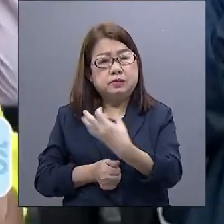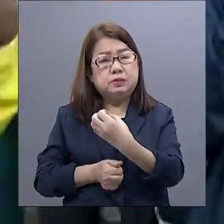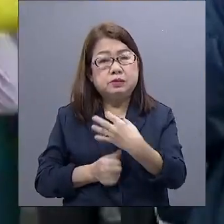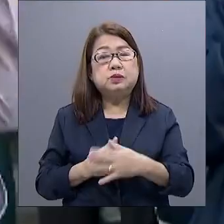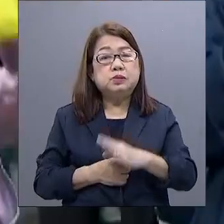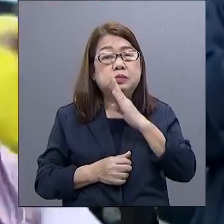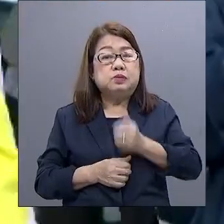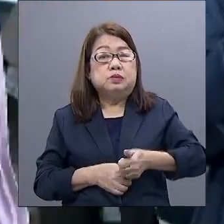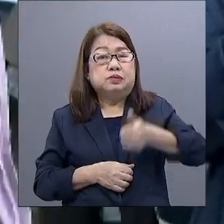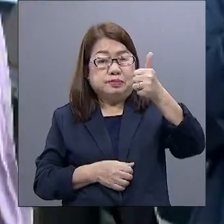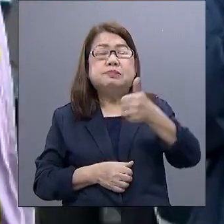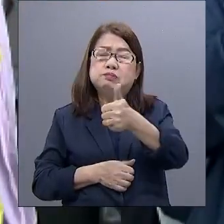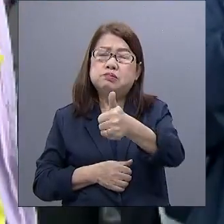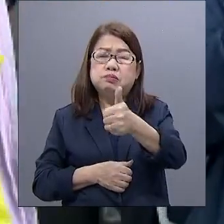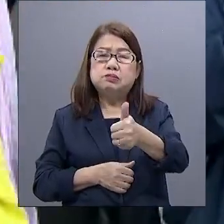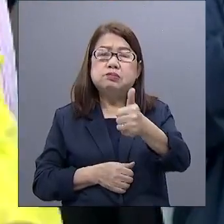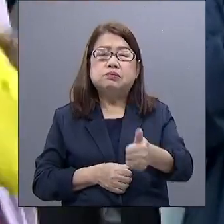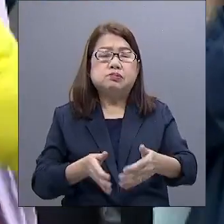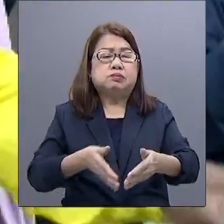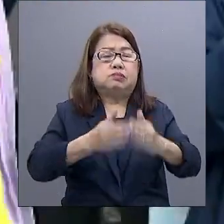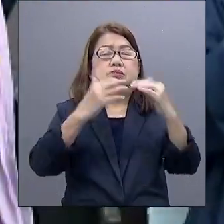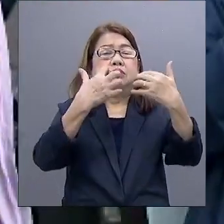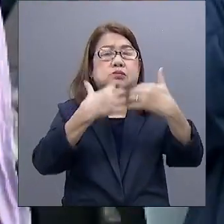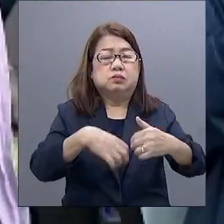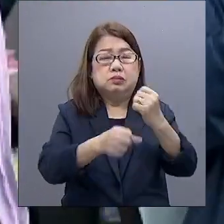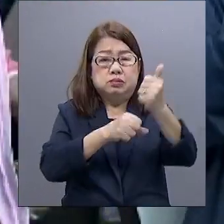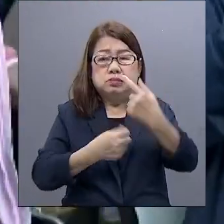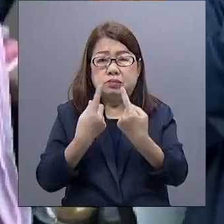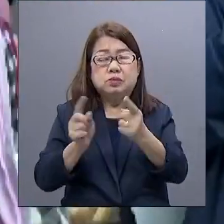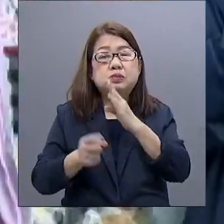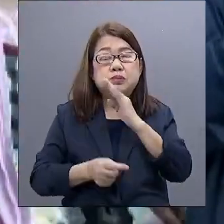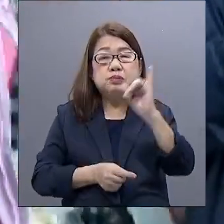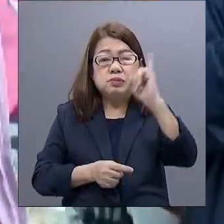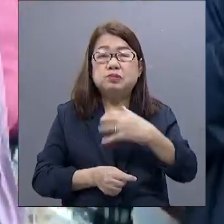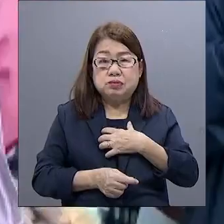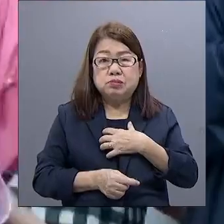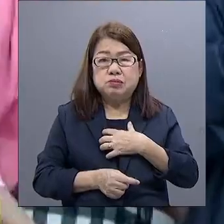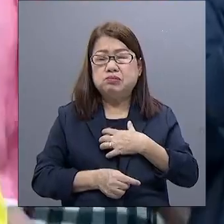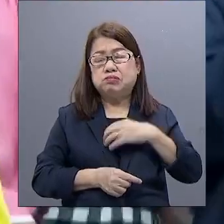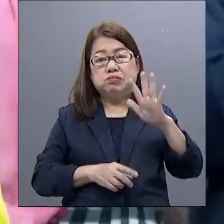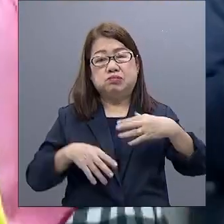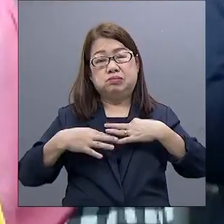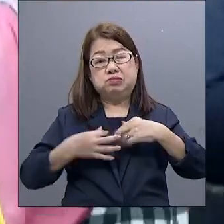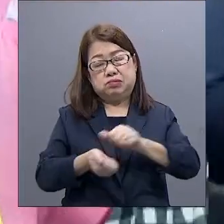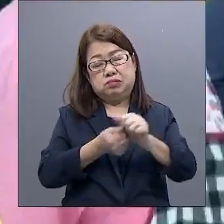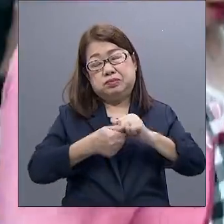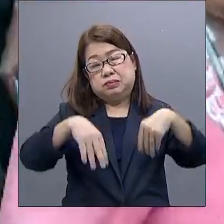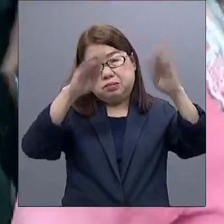ไม้วเวลาตOUหยง